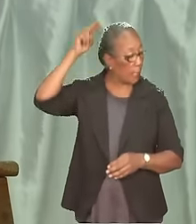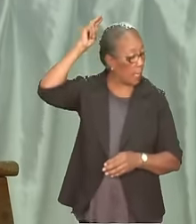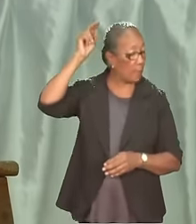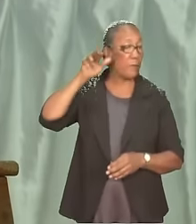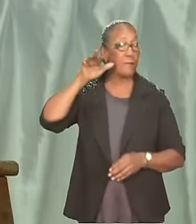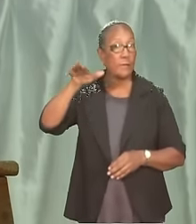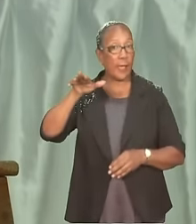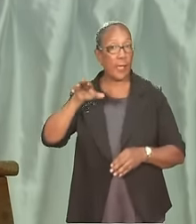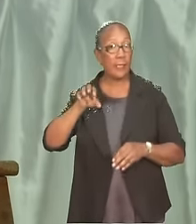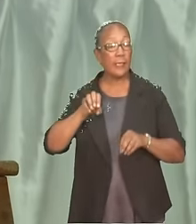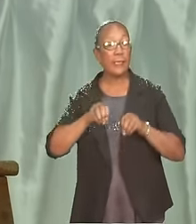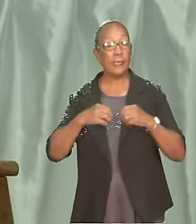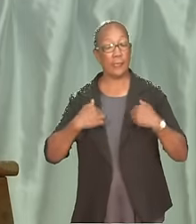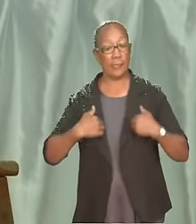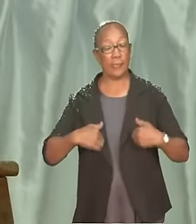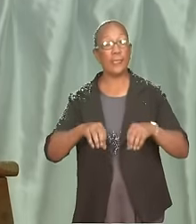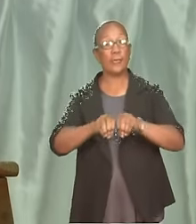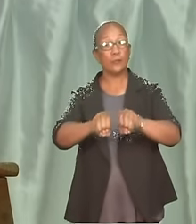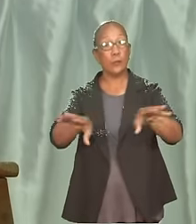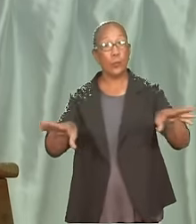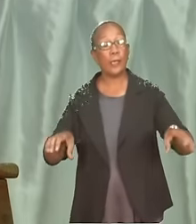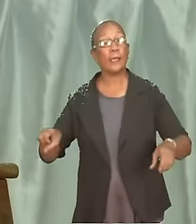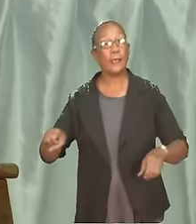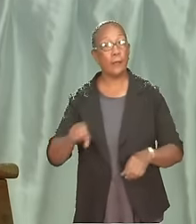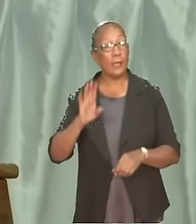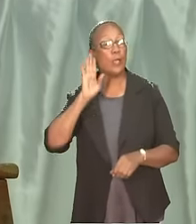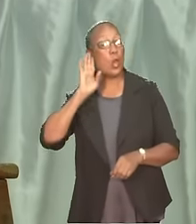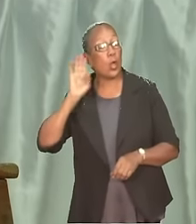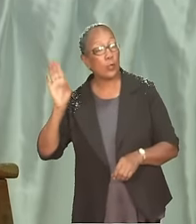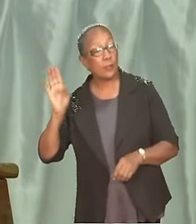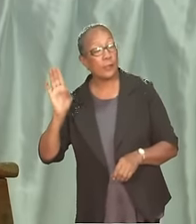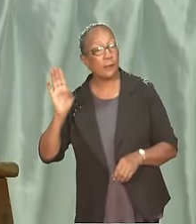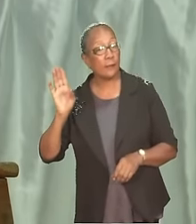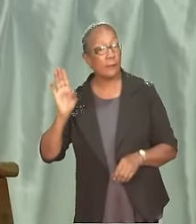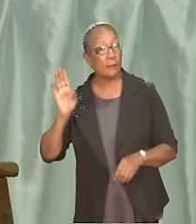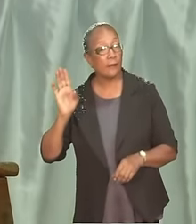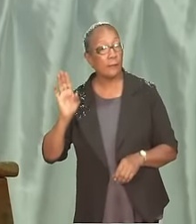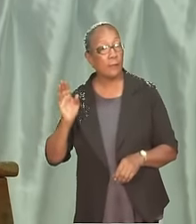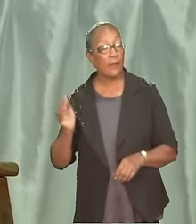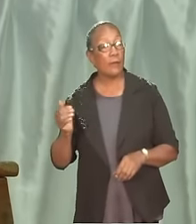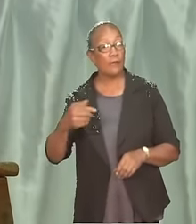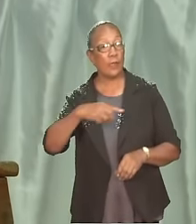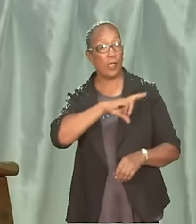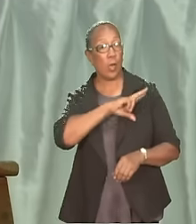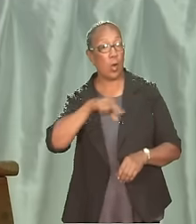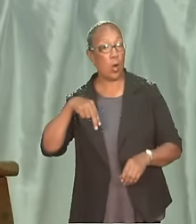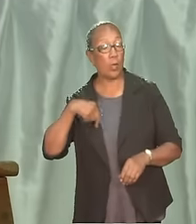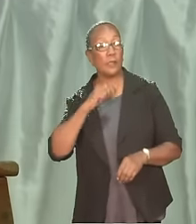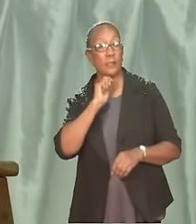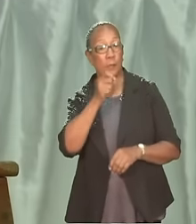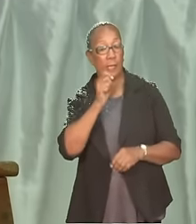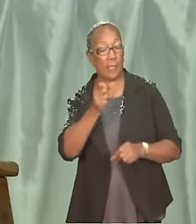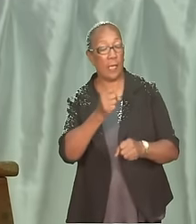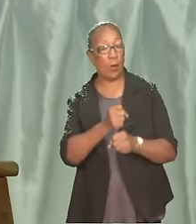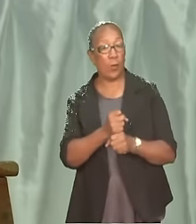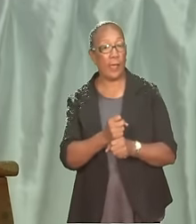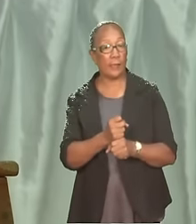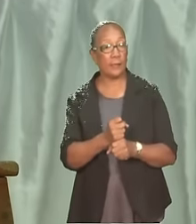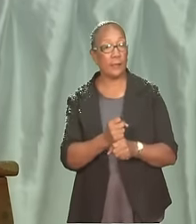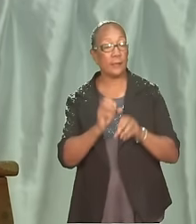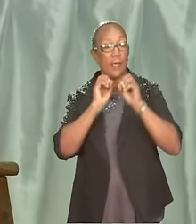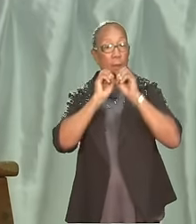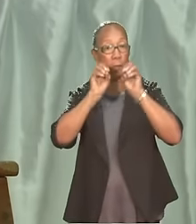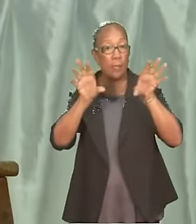diaspora, die meeluisteren via onze mediawerkers, de